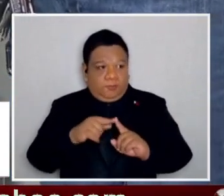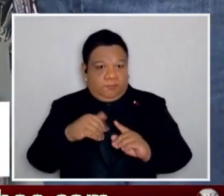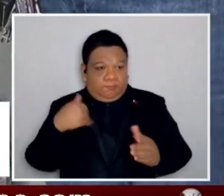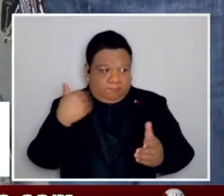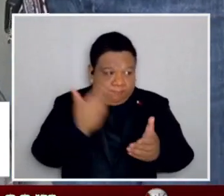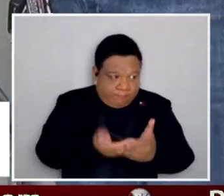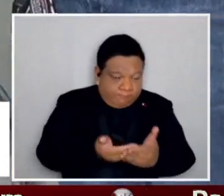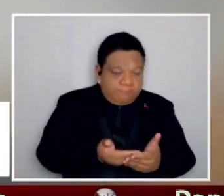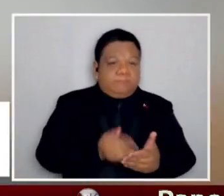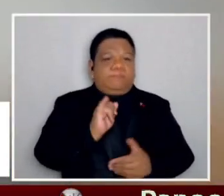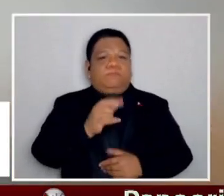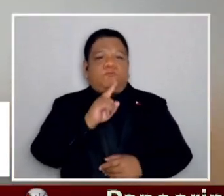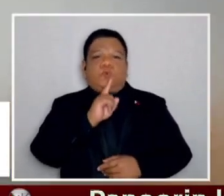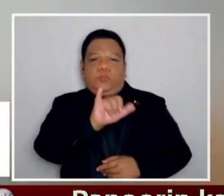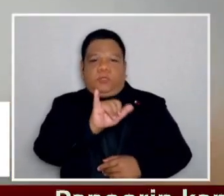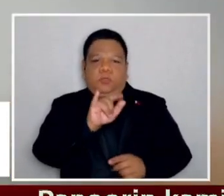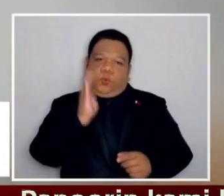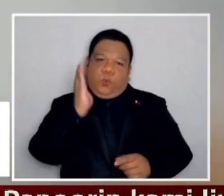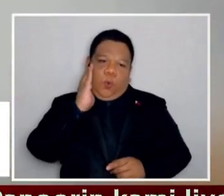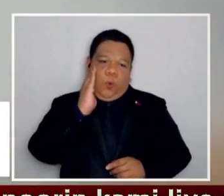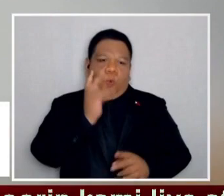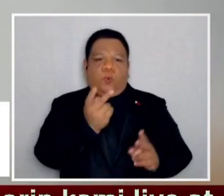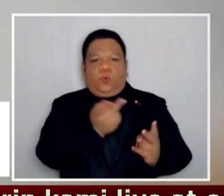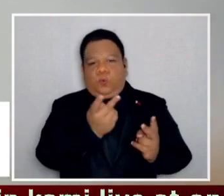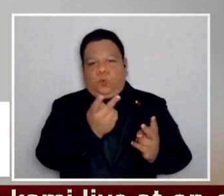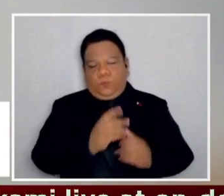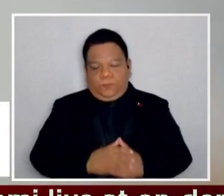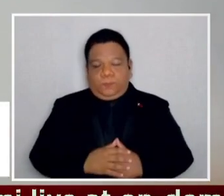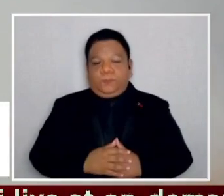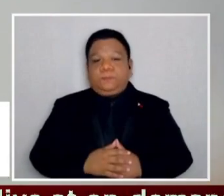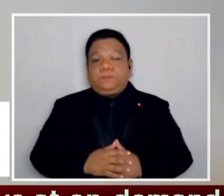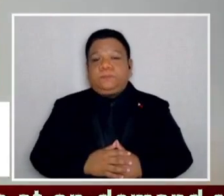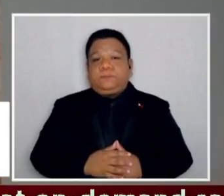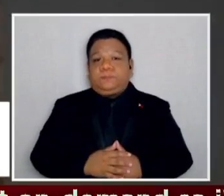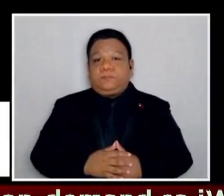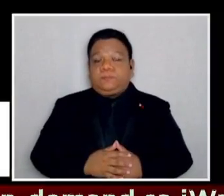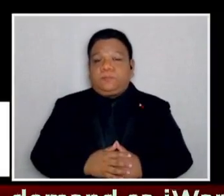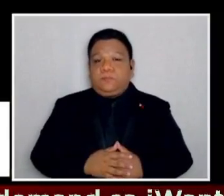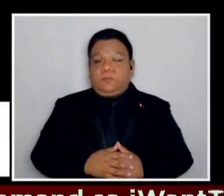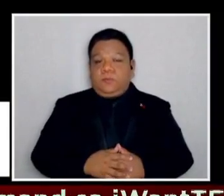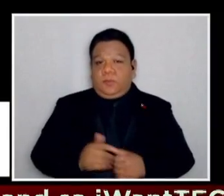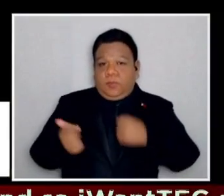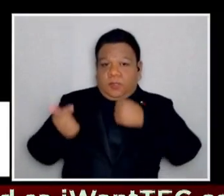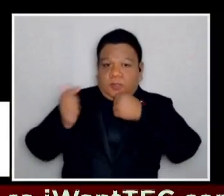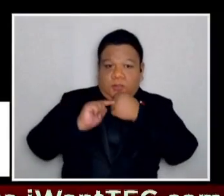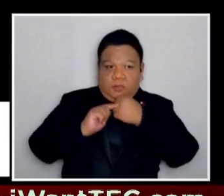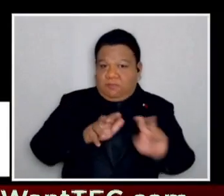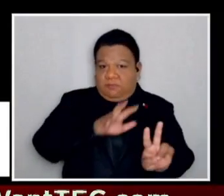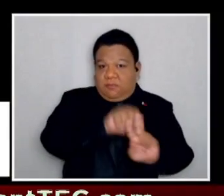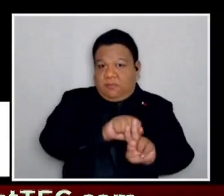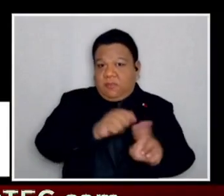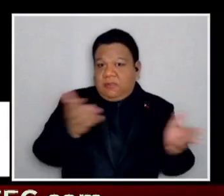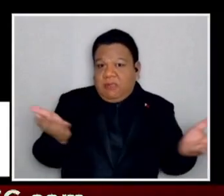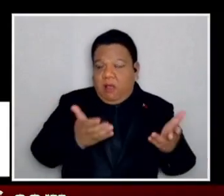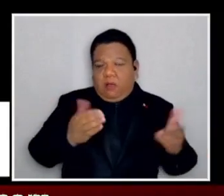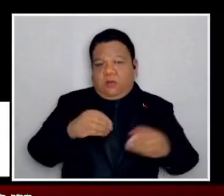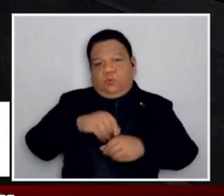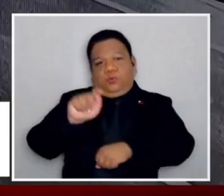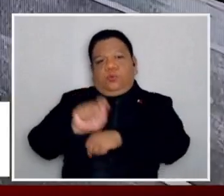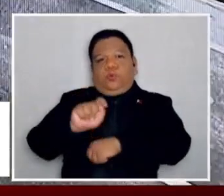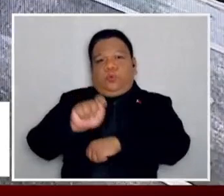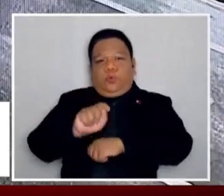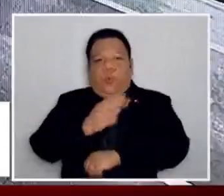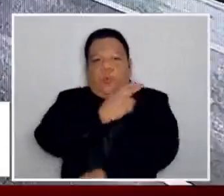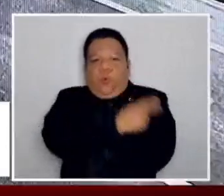positively identified naman po. Sa ospital sa Tondo na aresto ang dalawang suspect. Kinilalang si Rodolfo Rivera ang nanloob sa convenience